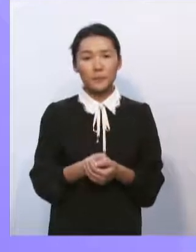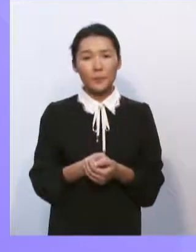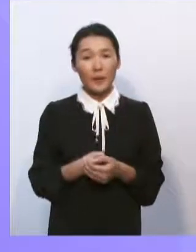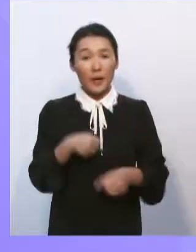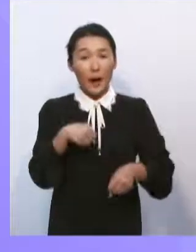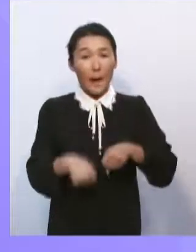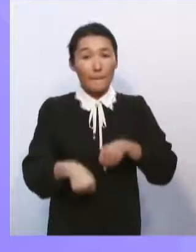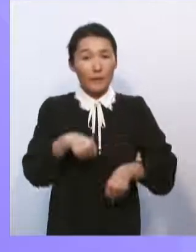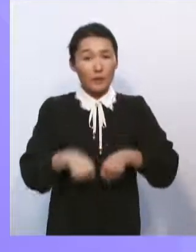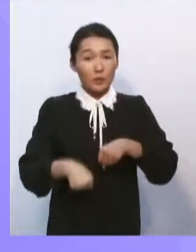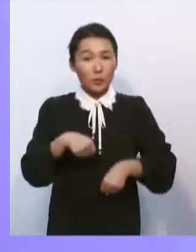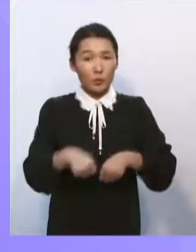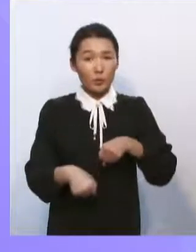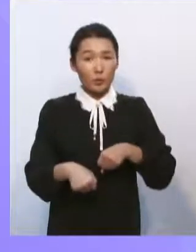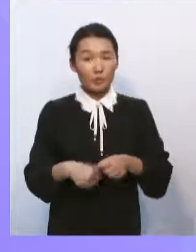Камырды жууруйт.